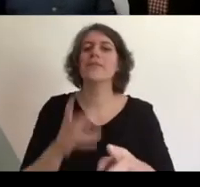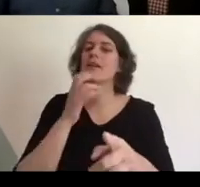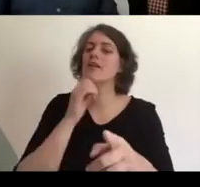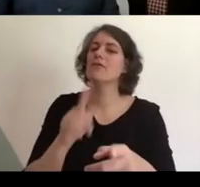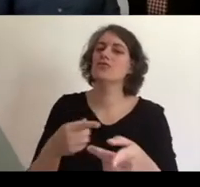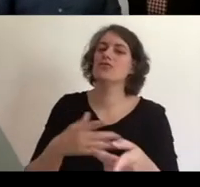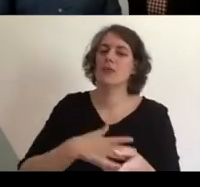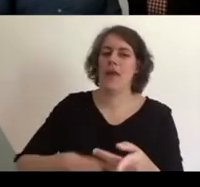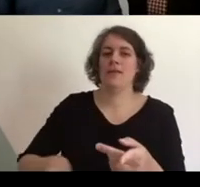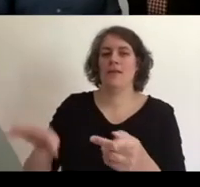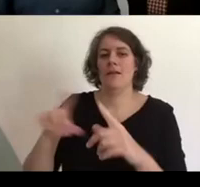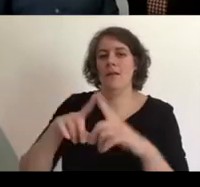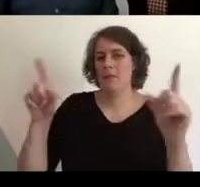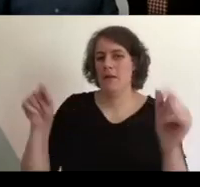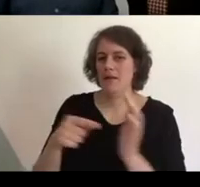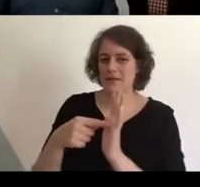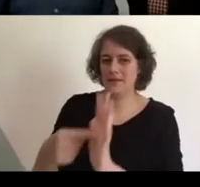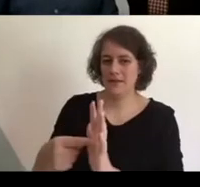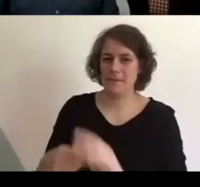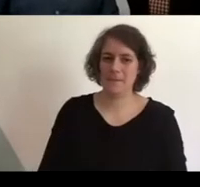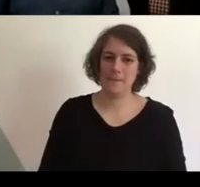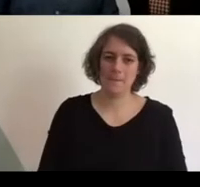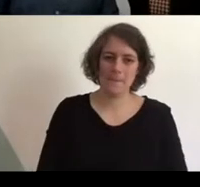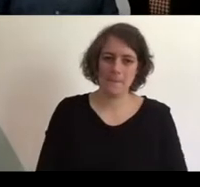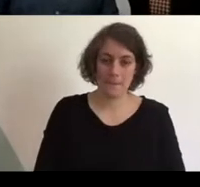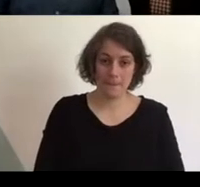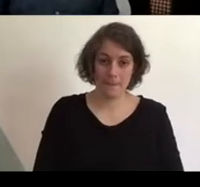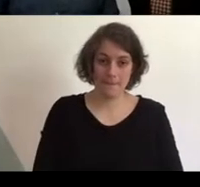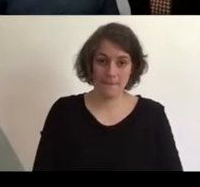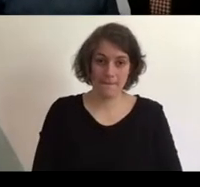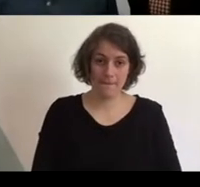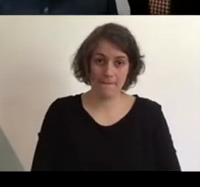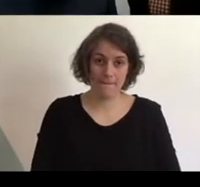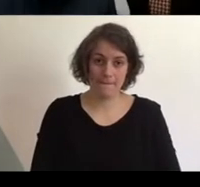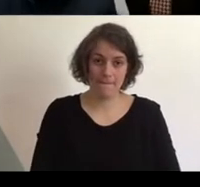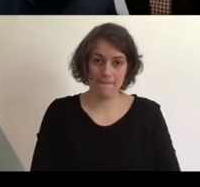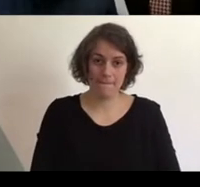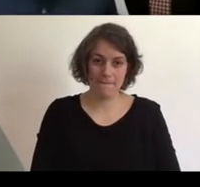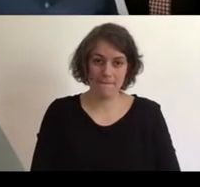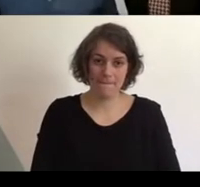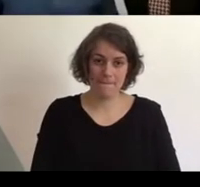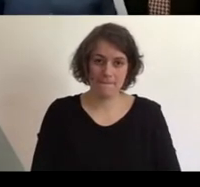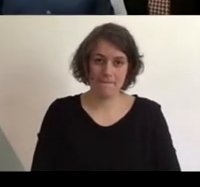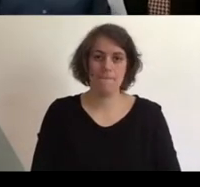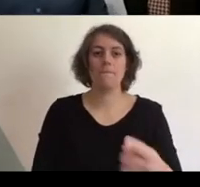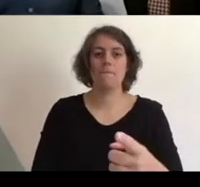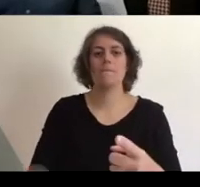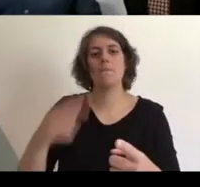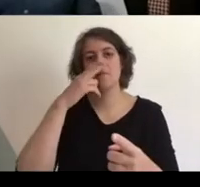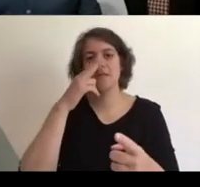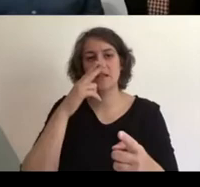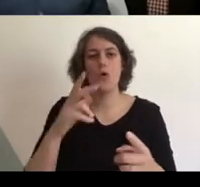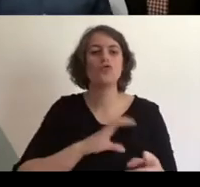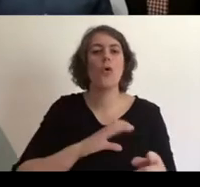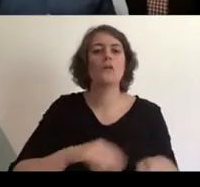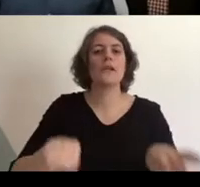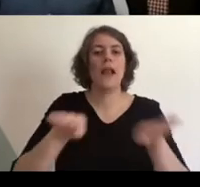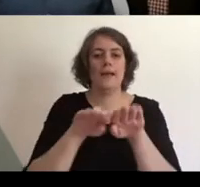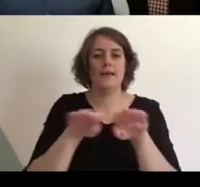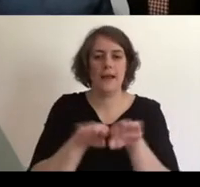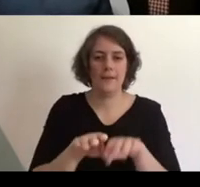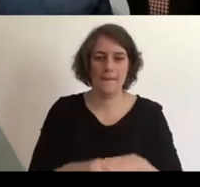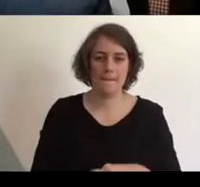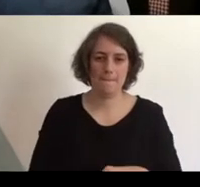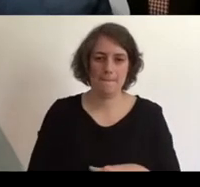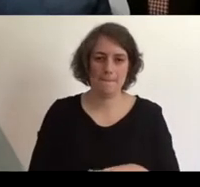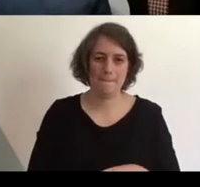zeigen. Das wäre Chancengleichheit. Die Frage